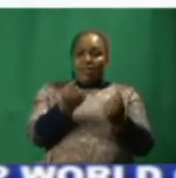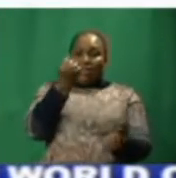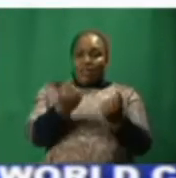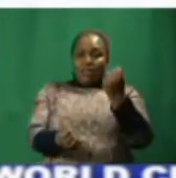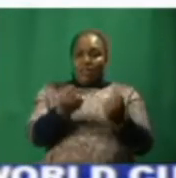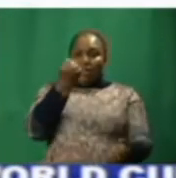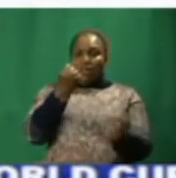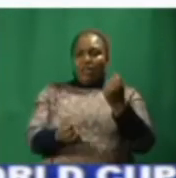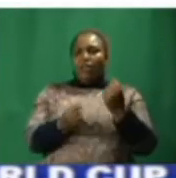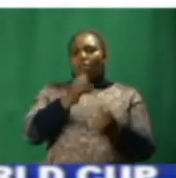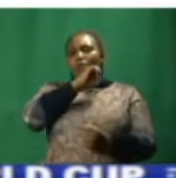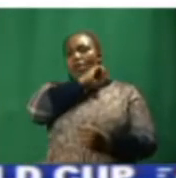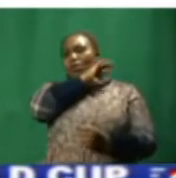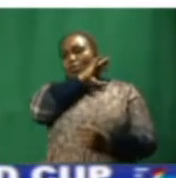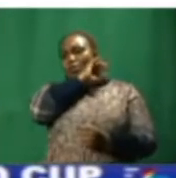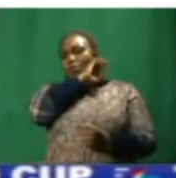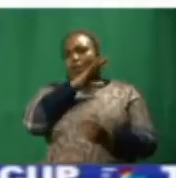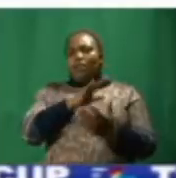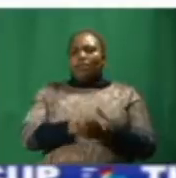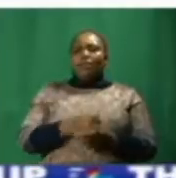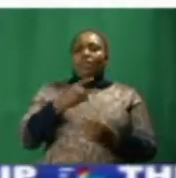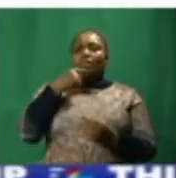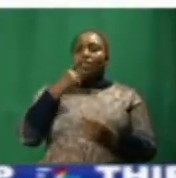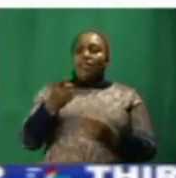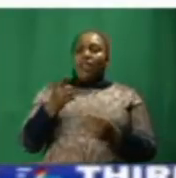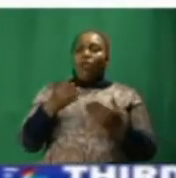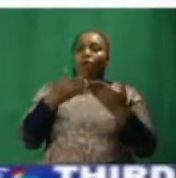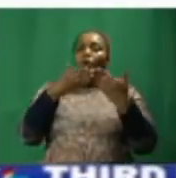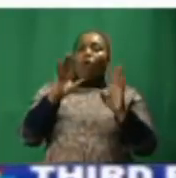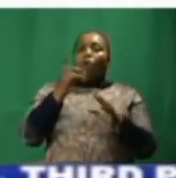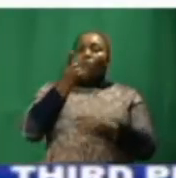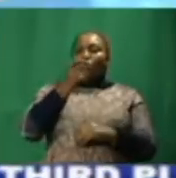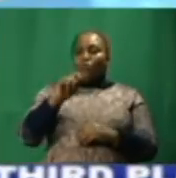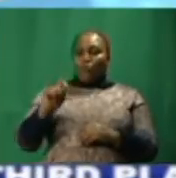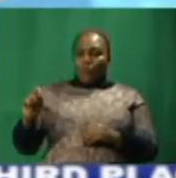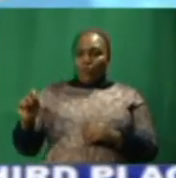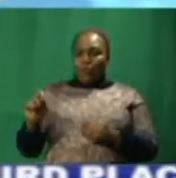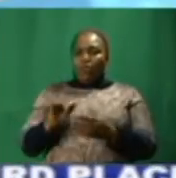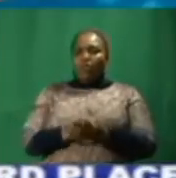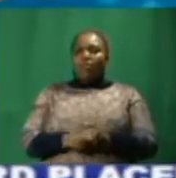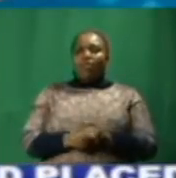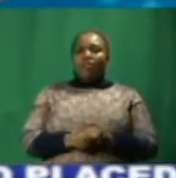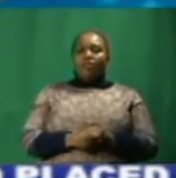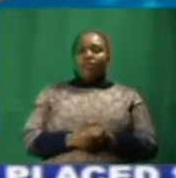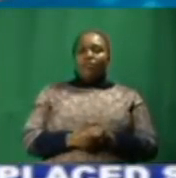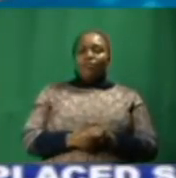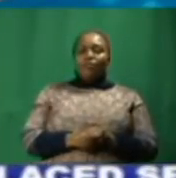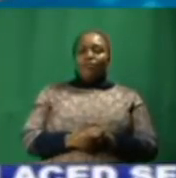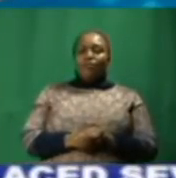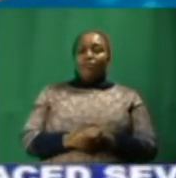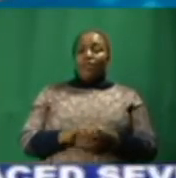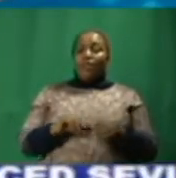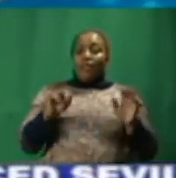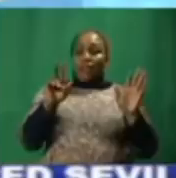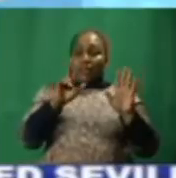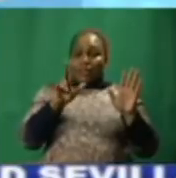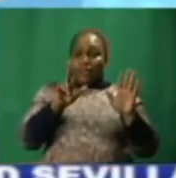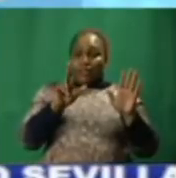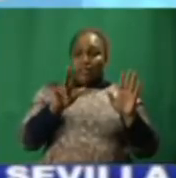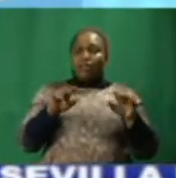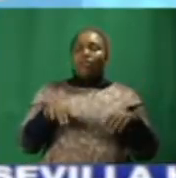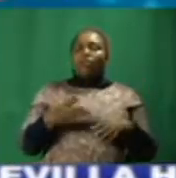lenkantolo bakhala ngokuthi solo kwavulwa tikolwa nathi siphohlongo enyangeni yenhlaba